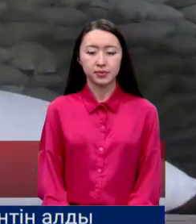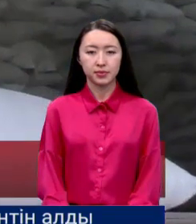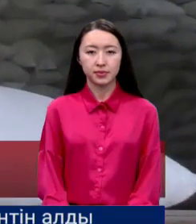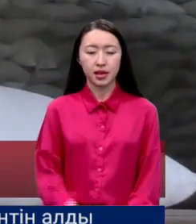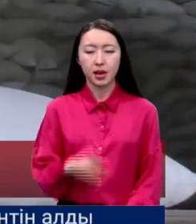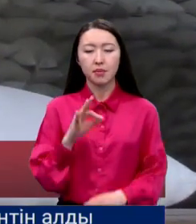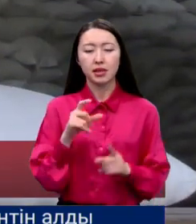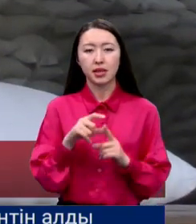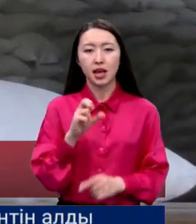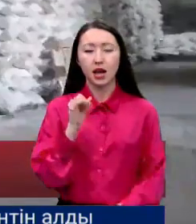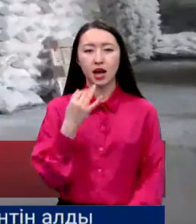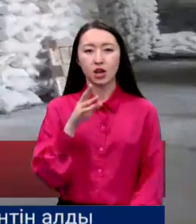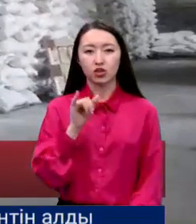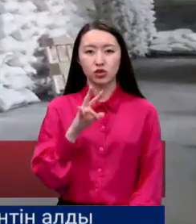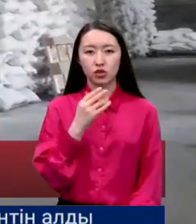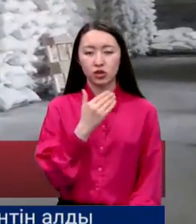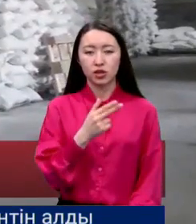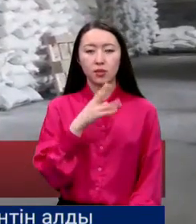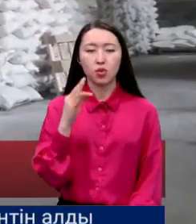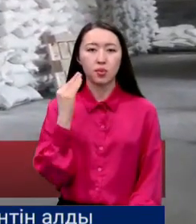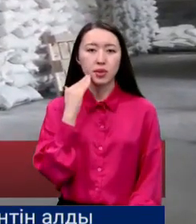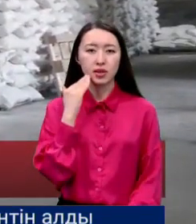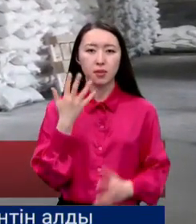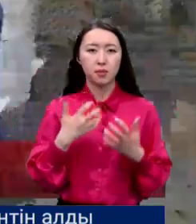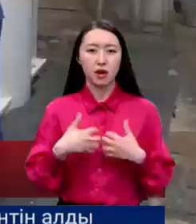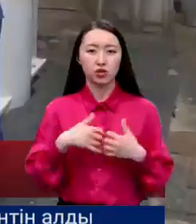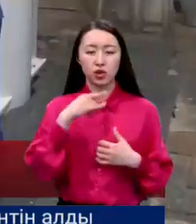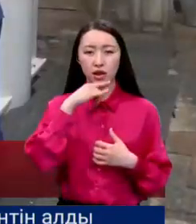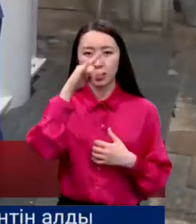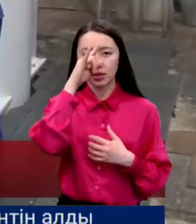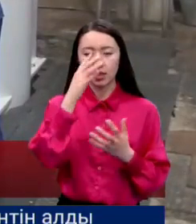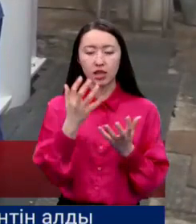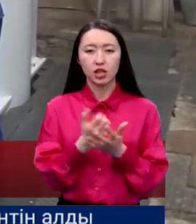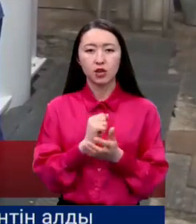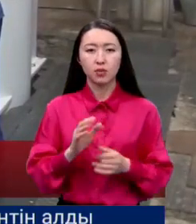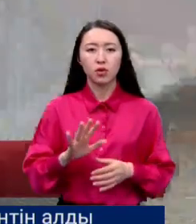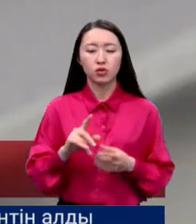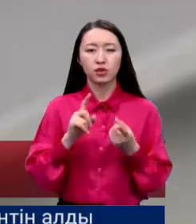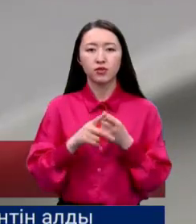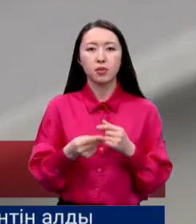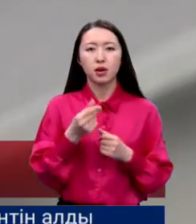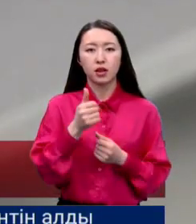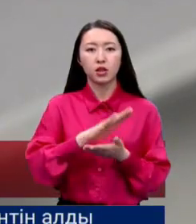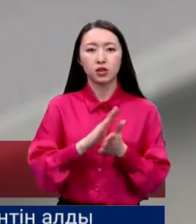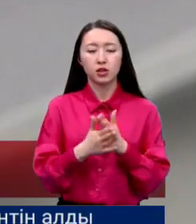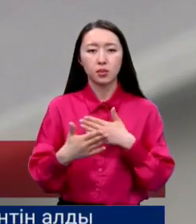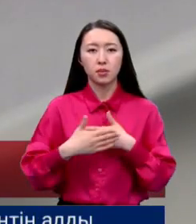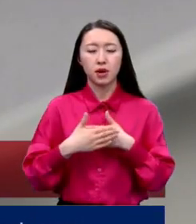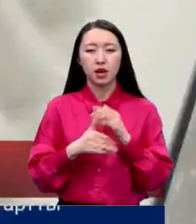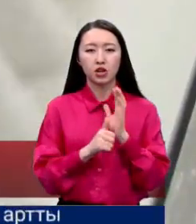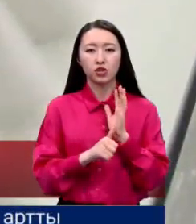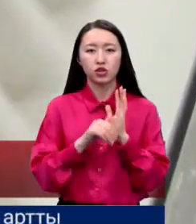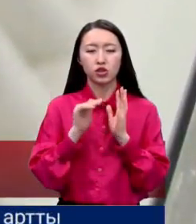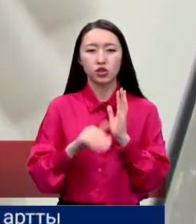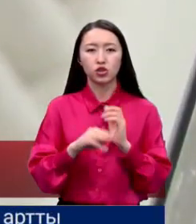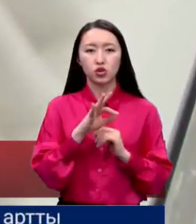По словам Айжан Наурызгалиевой, по приблизительным подсчетам, Казахстан недополучил в рамках проплаченной договоренности порядка 60 тысяч